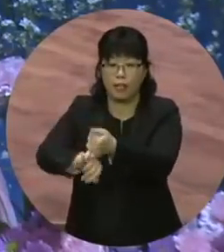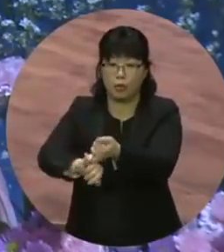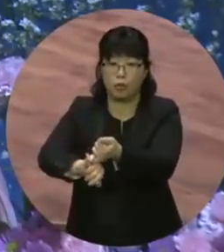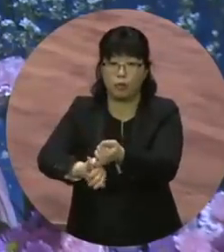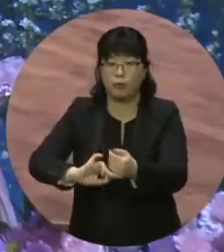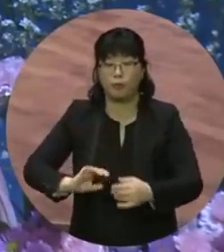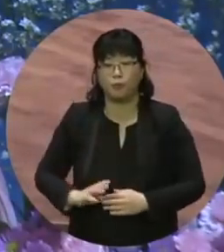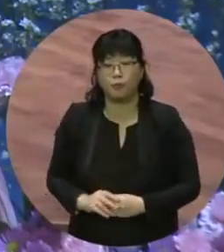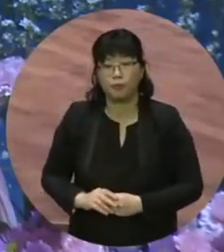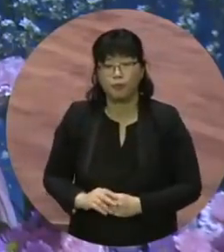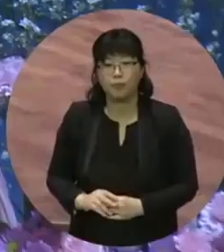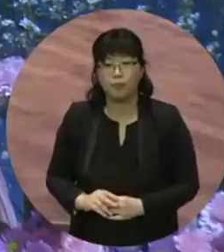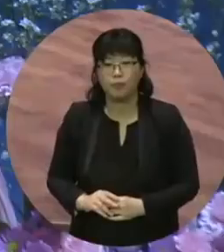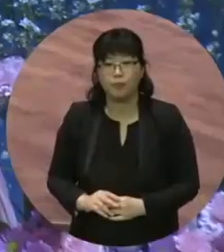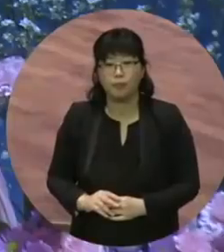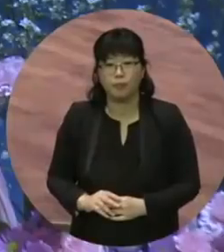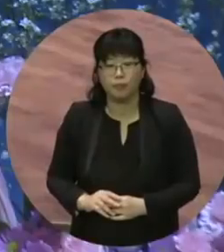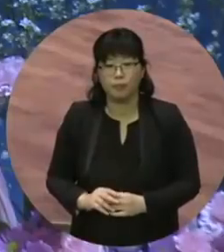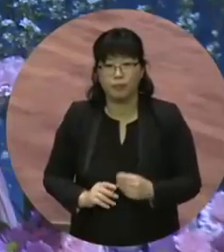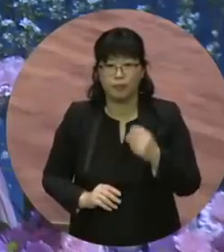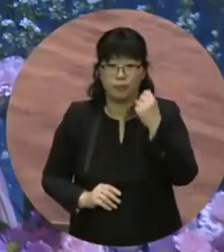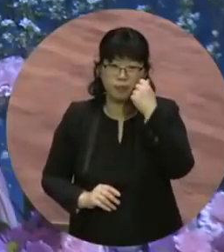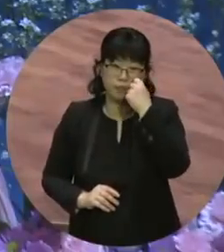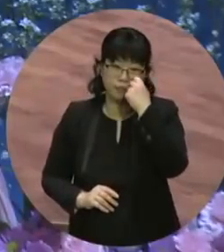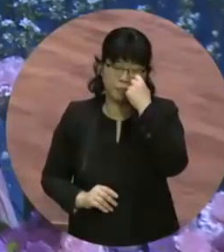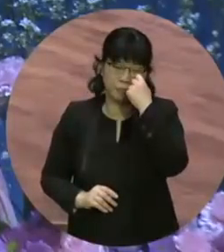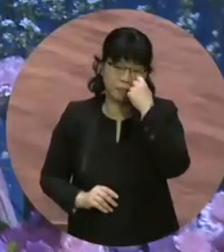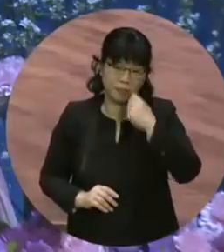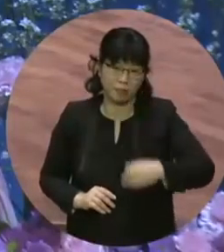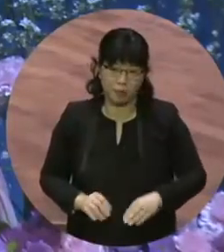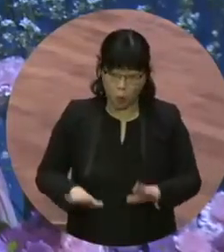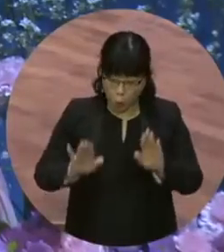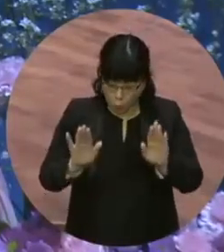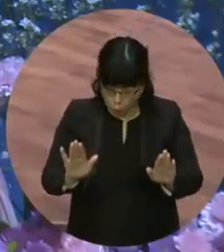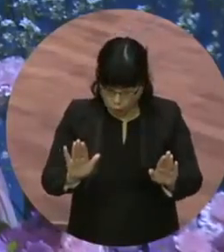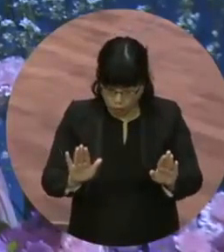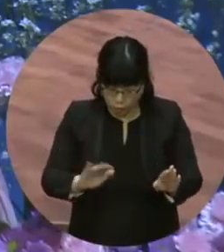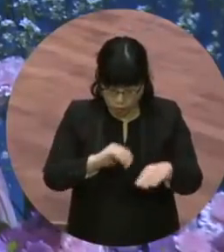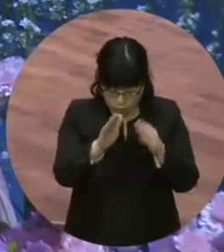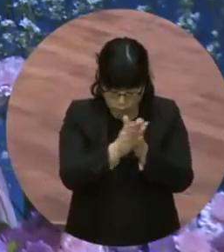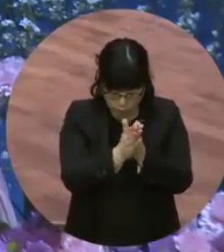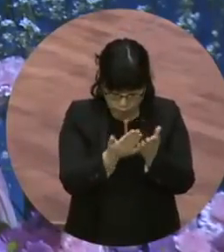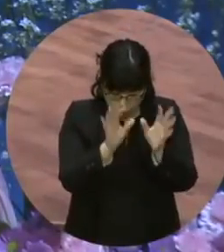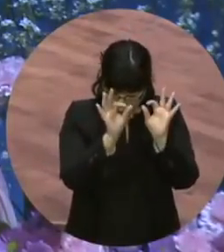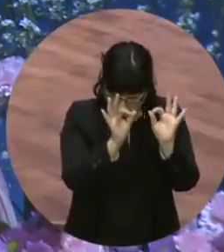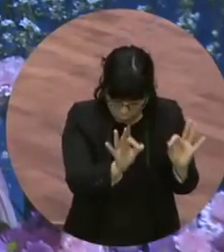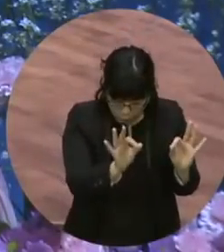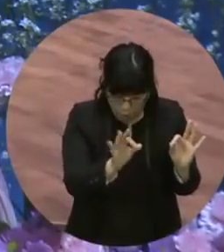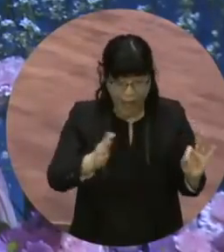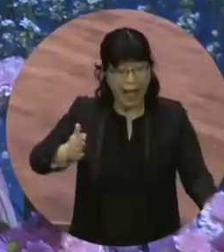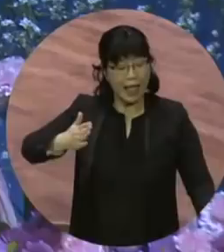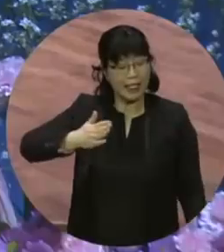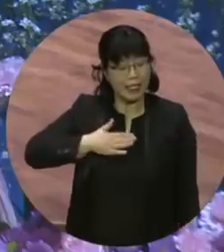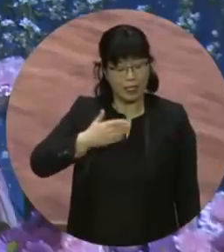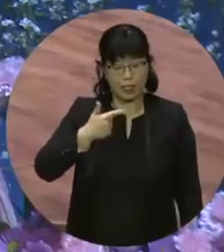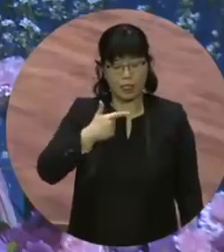내가라는 이 단어와 영원한이라는 단어가 반복해서 나옵니다. 하나님 말씀.